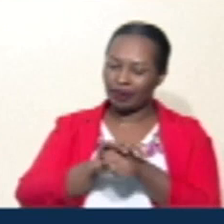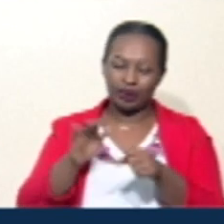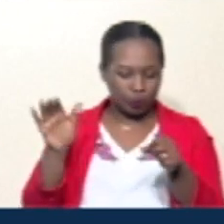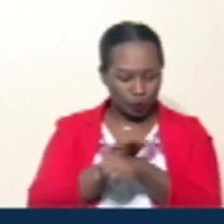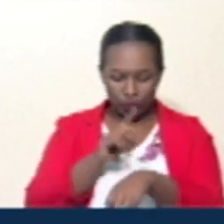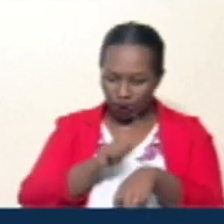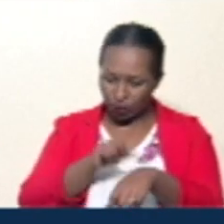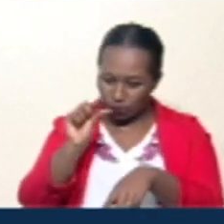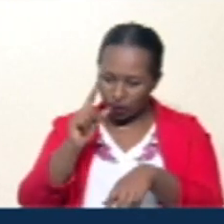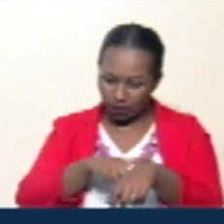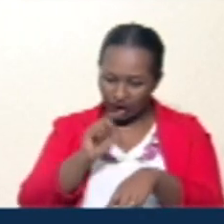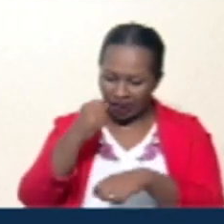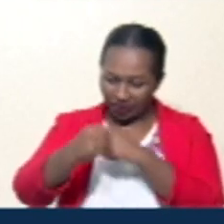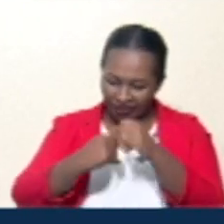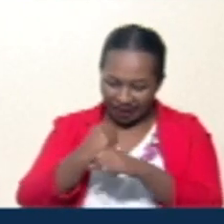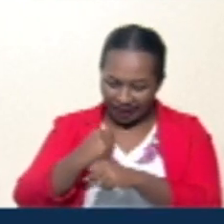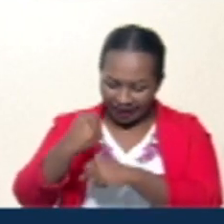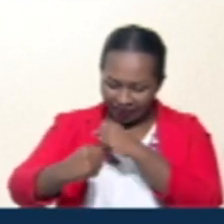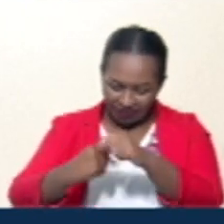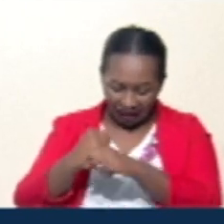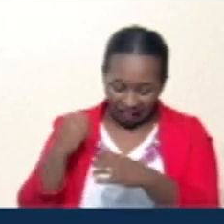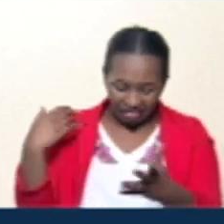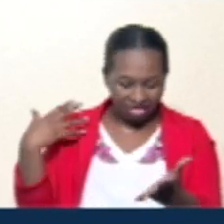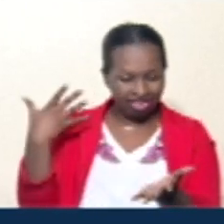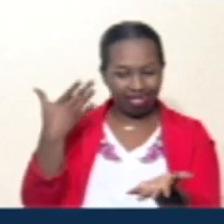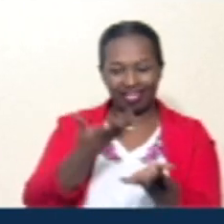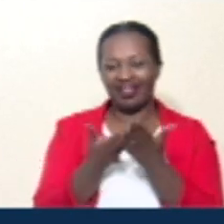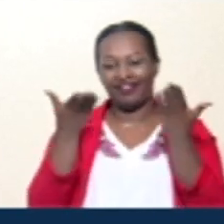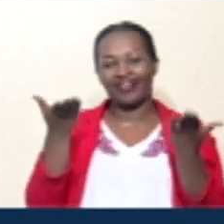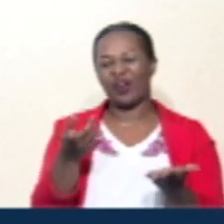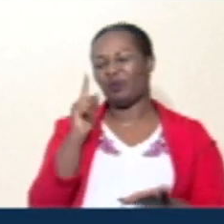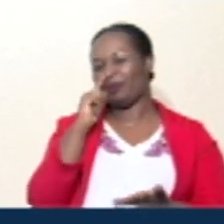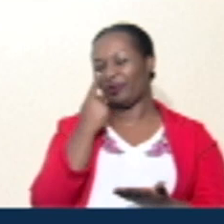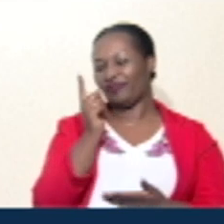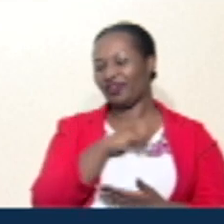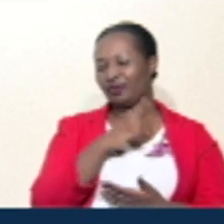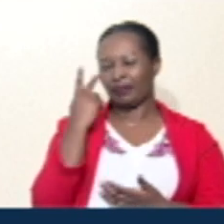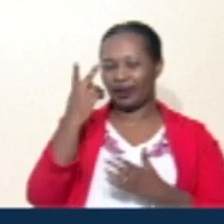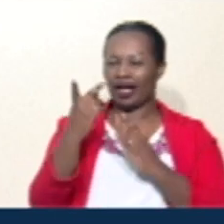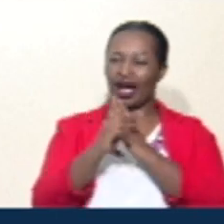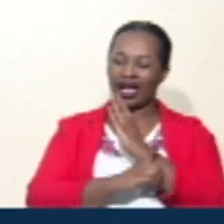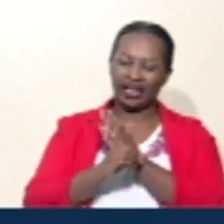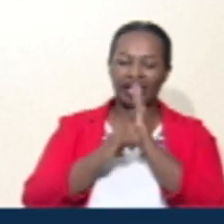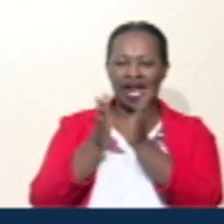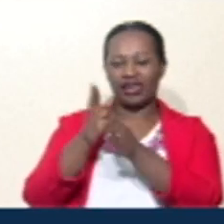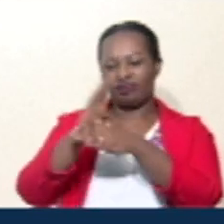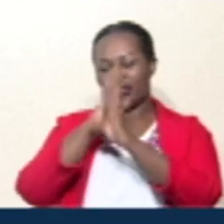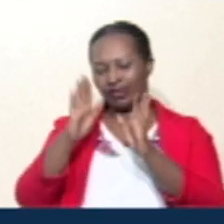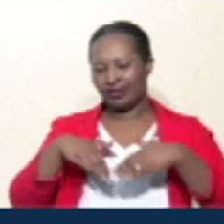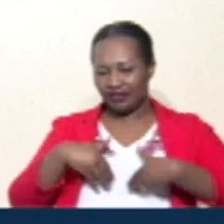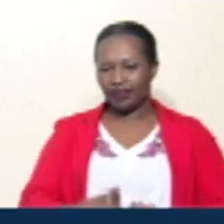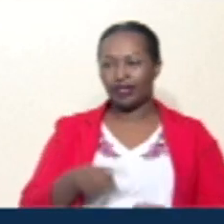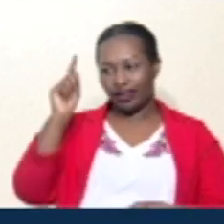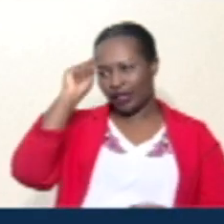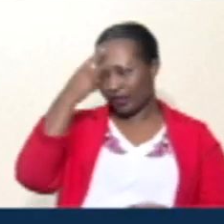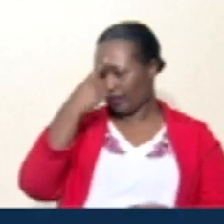gito, imyaka igahita indi gataha, none ngo bararambiwe. Basanga niba akarere na rwiyemeza mirimo barananiwe, leta